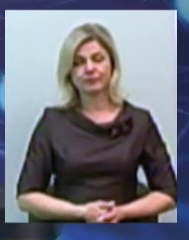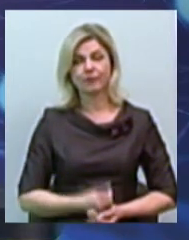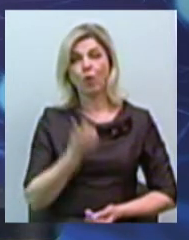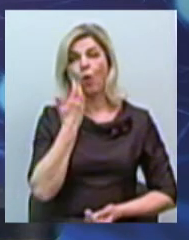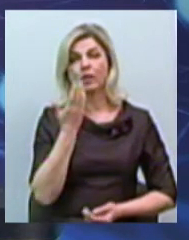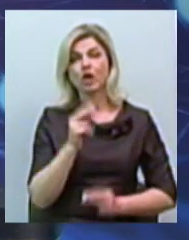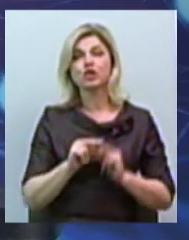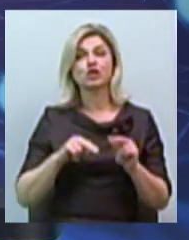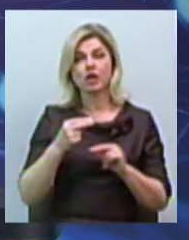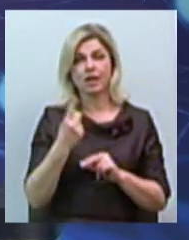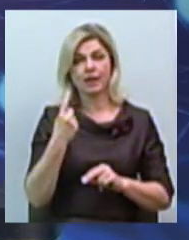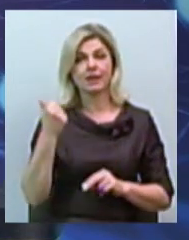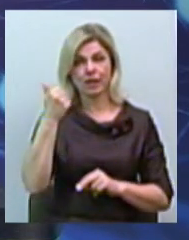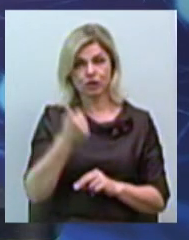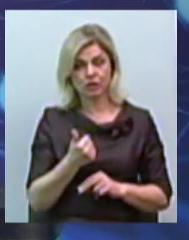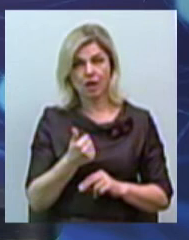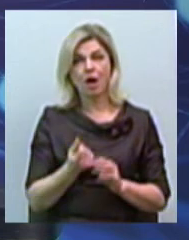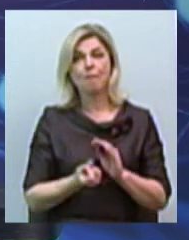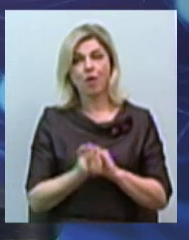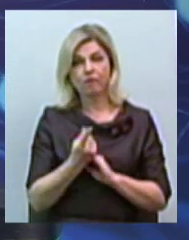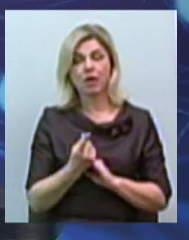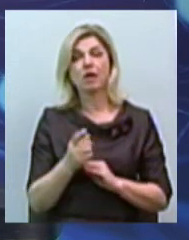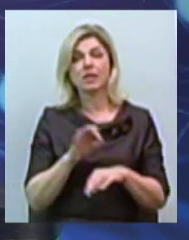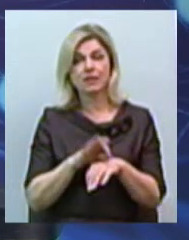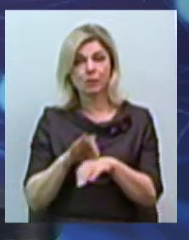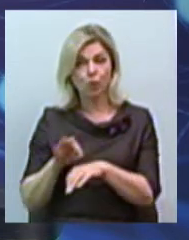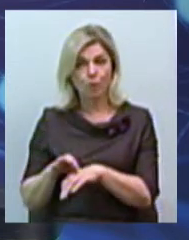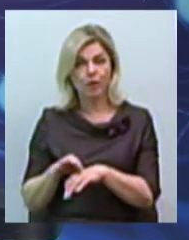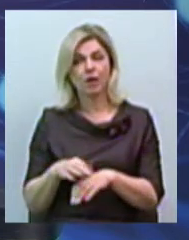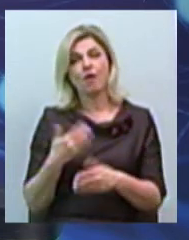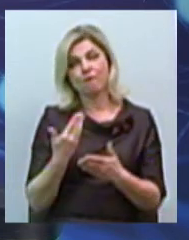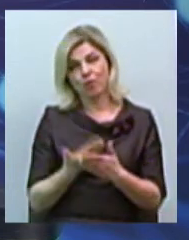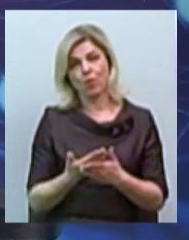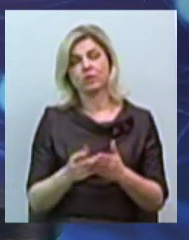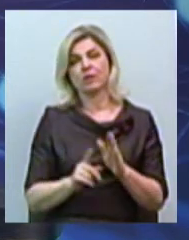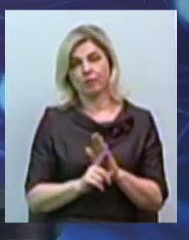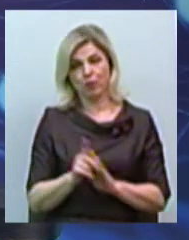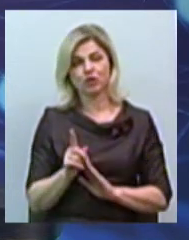тиждень в неї з'являються певні перші симптоми, ось тоді вже